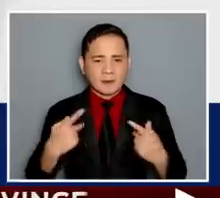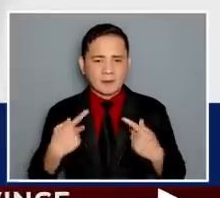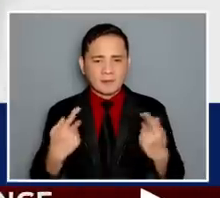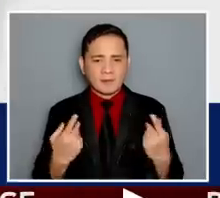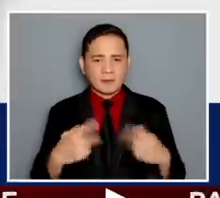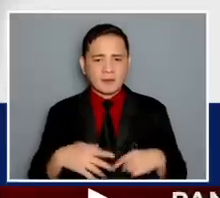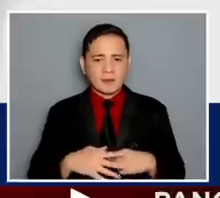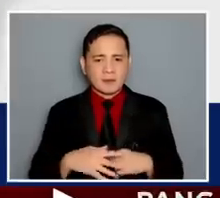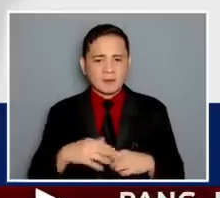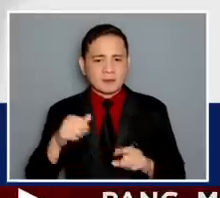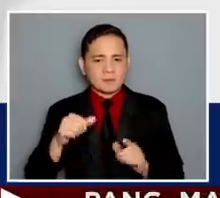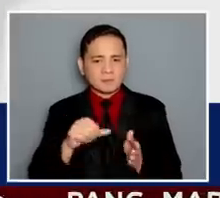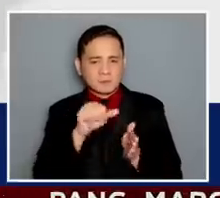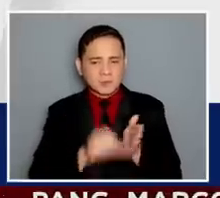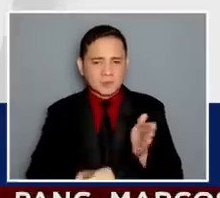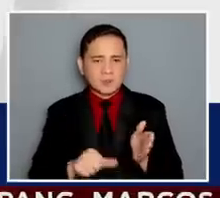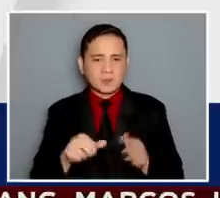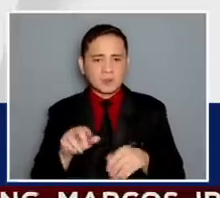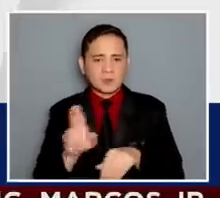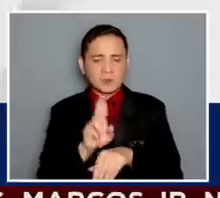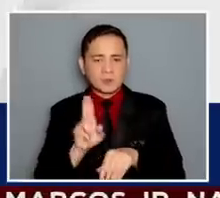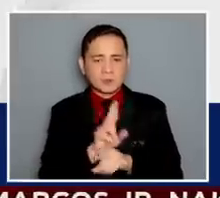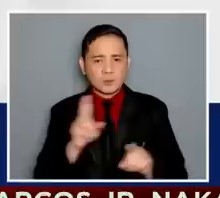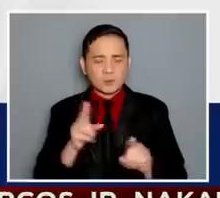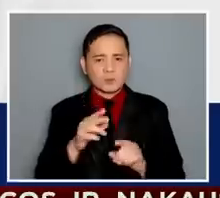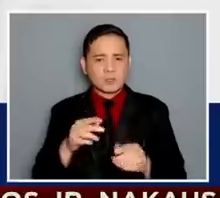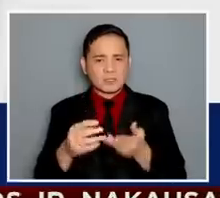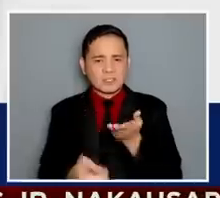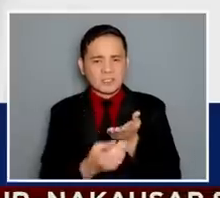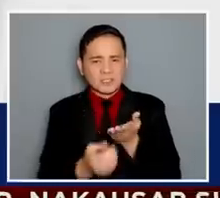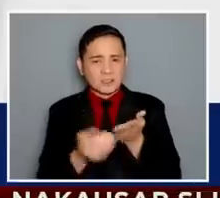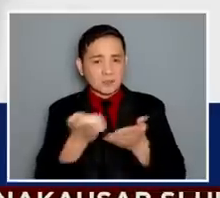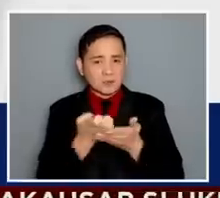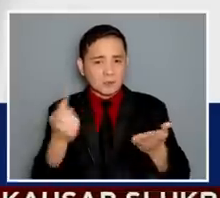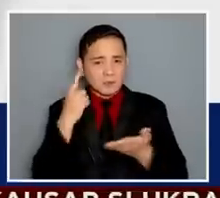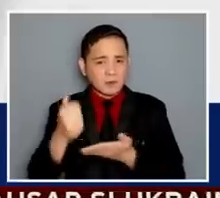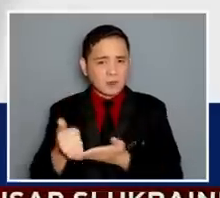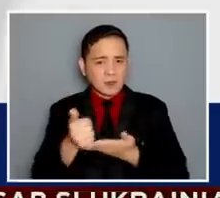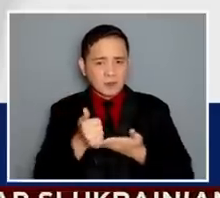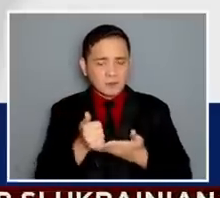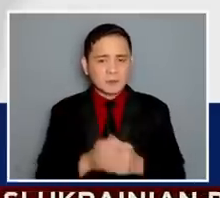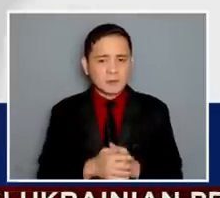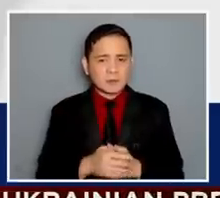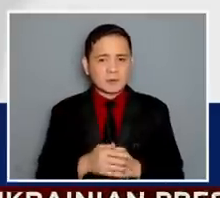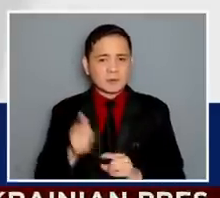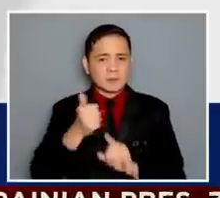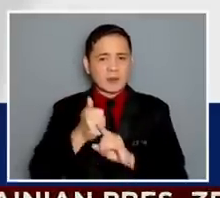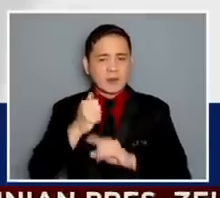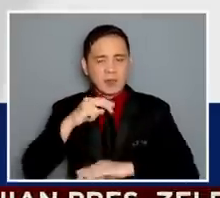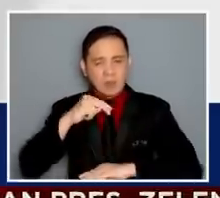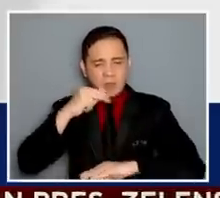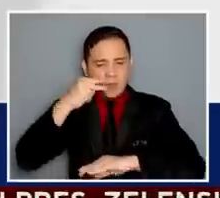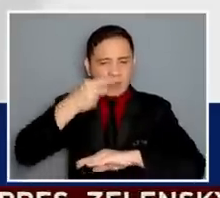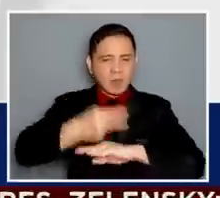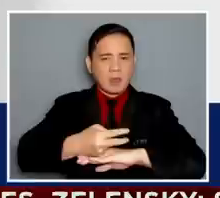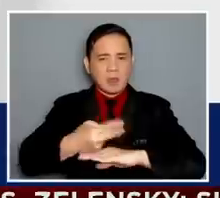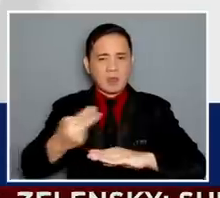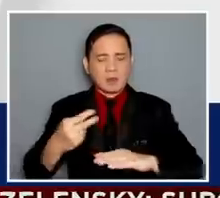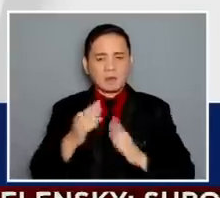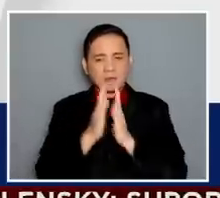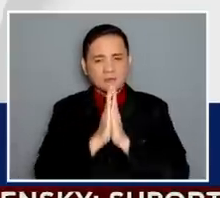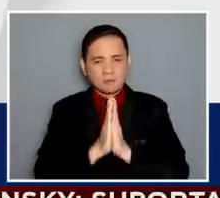Opo. Ma-rescue po. Pag minsan na unconscious, tapos pag naku-conscious siya, dasal lang po talaga daw siya ng